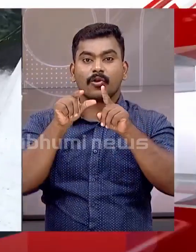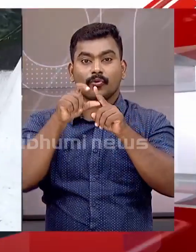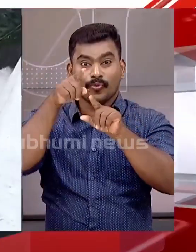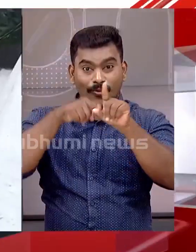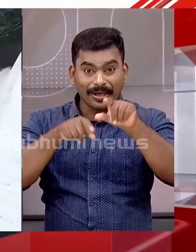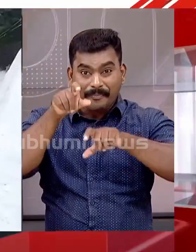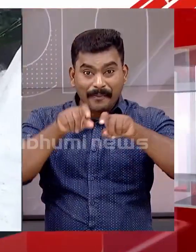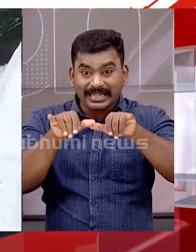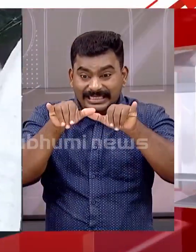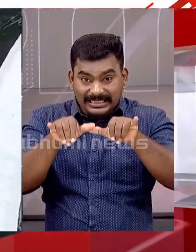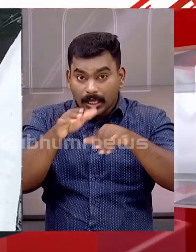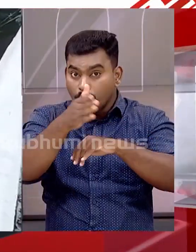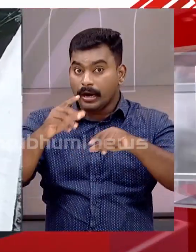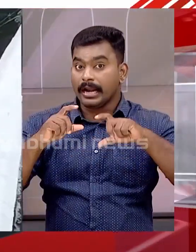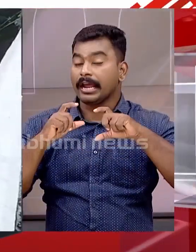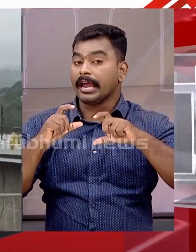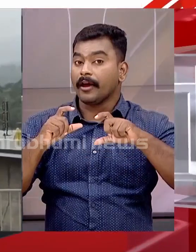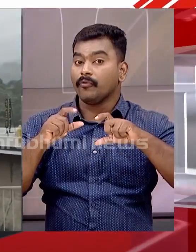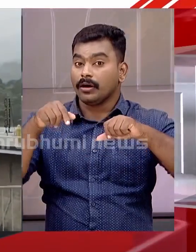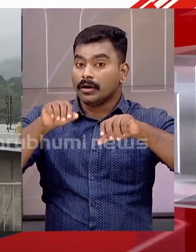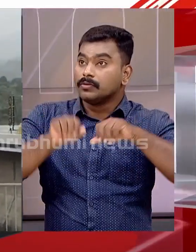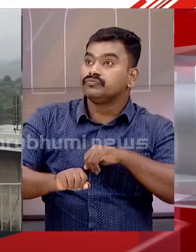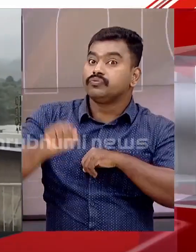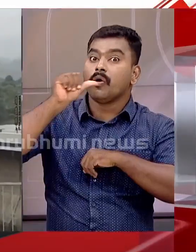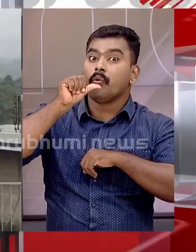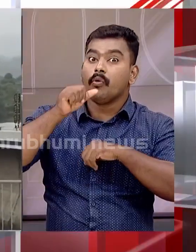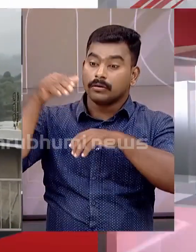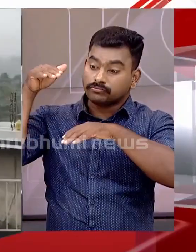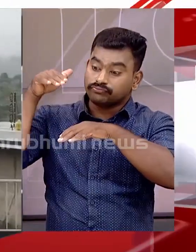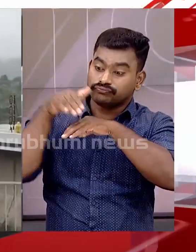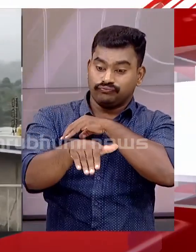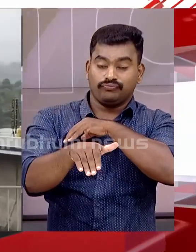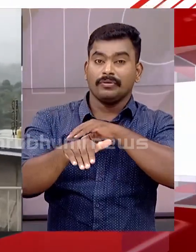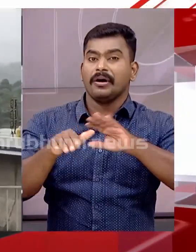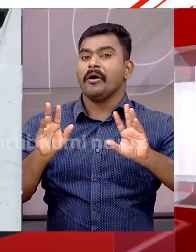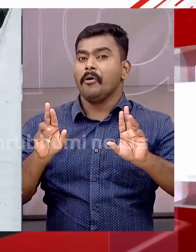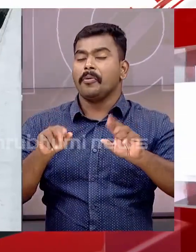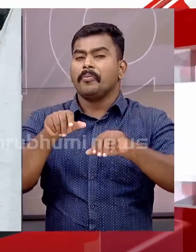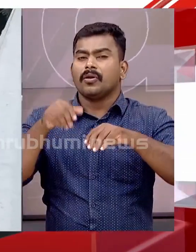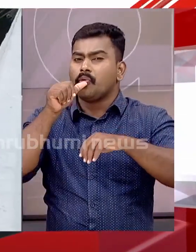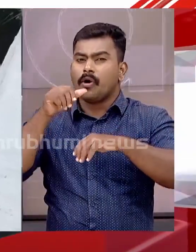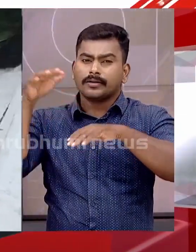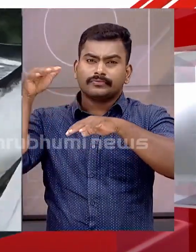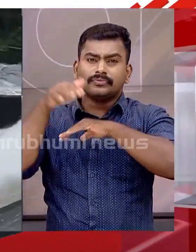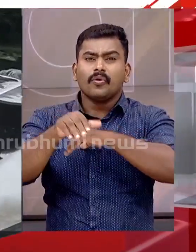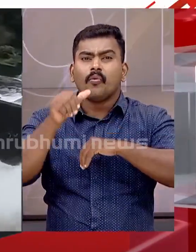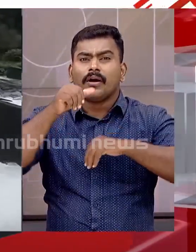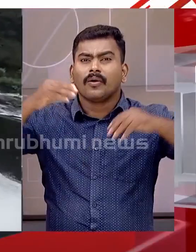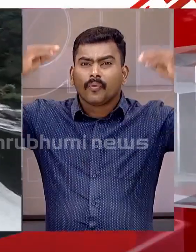തുറന്നു, അതിനുശേഷം ഉച്ചയോടുകൂടിയാണ് രണ്ടാമത്തെ ഷട്ടറും ഉയർത്തിയത്. ഡാമിലെ ജലനിരപ്പ് 123